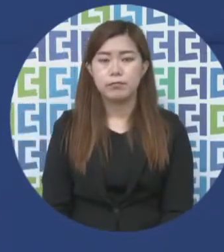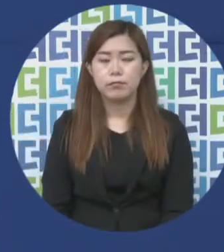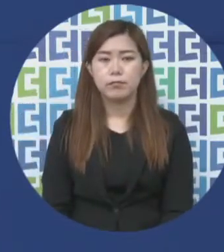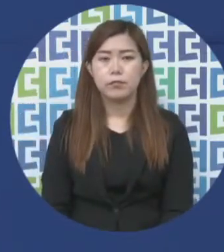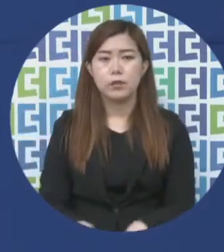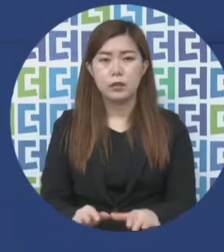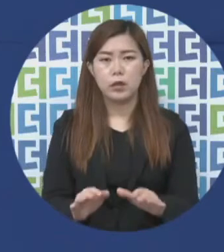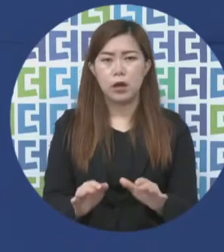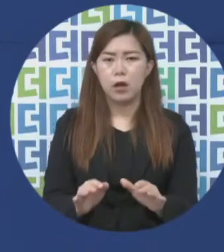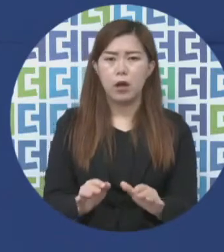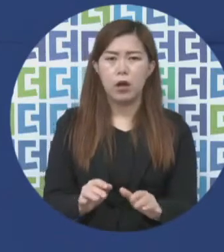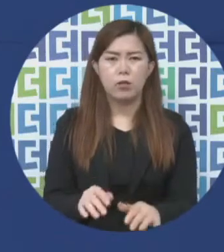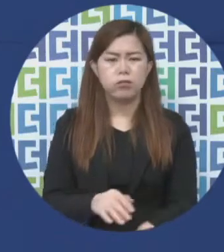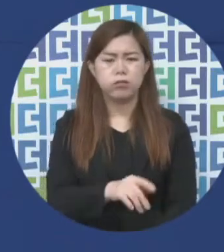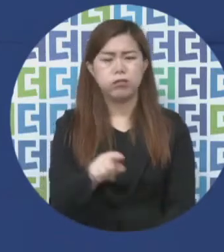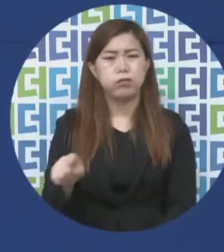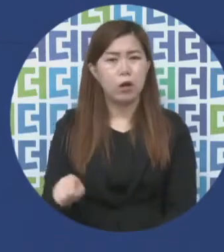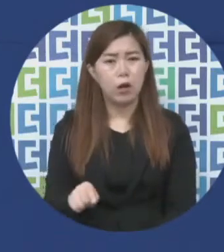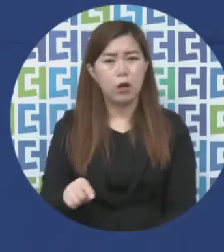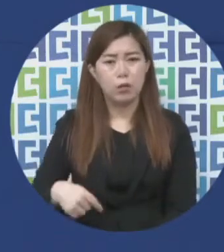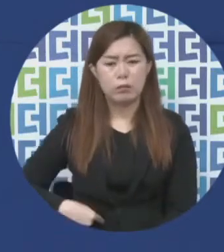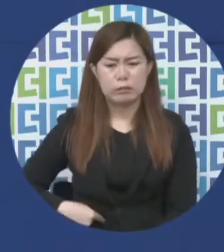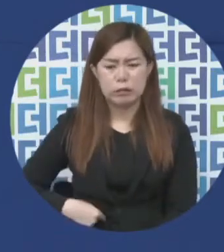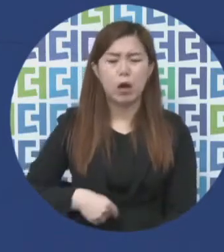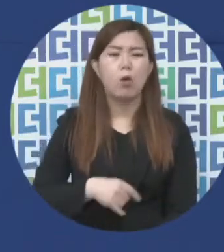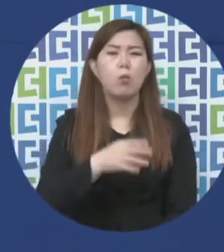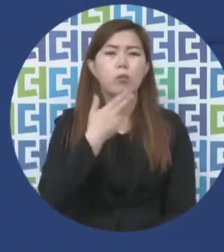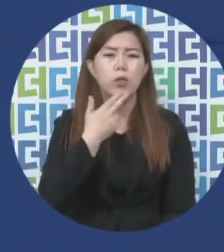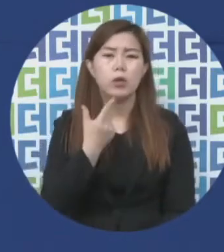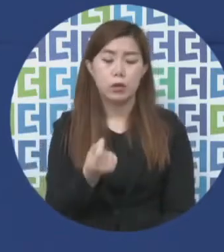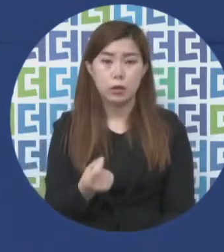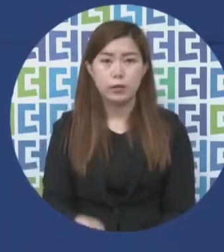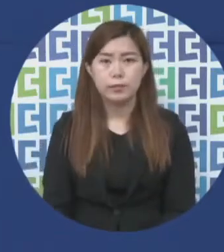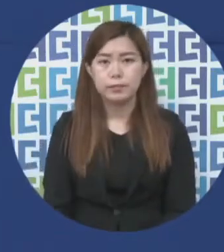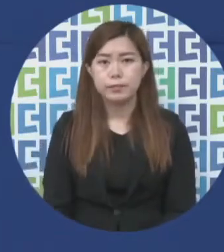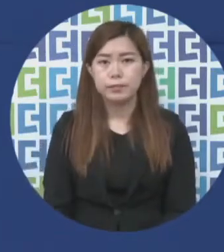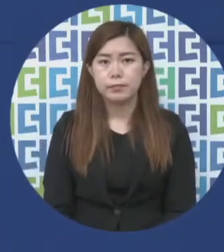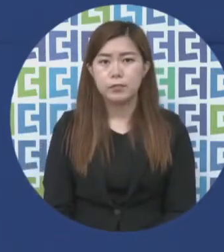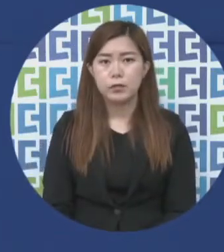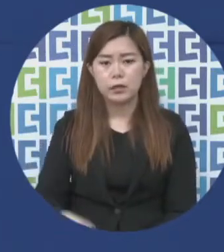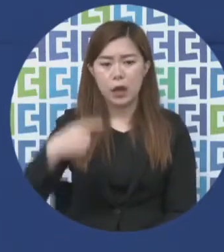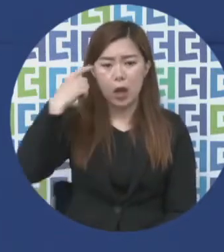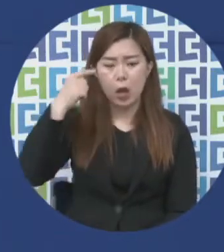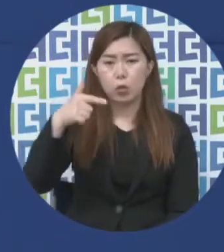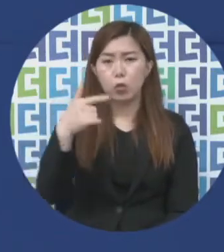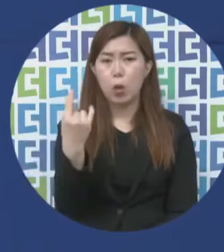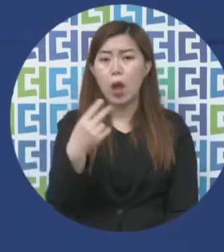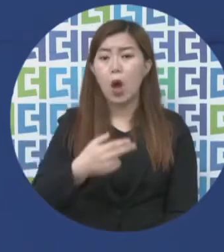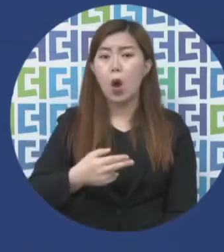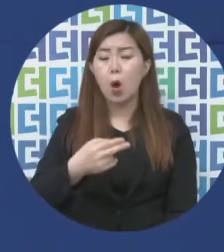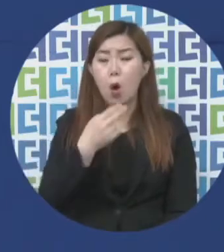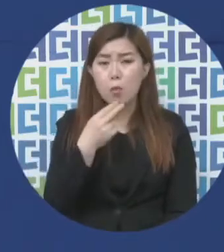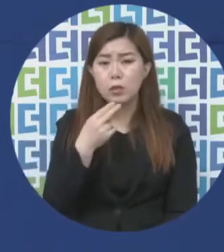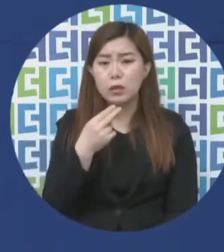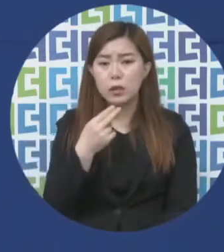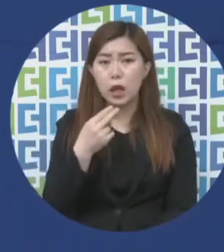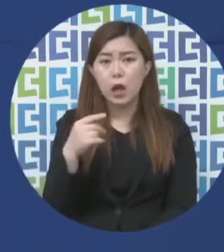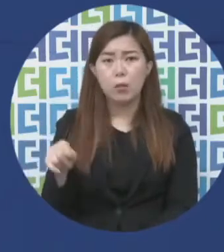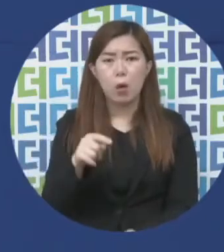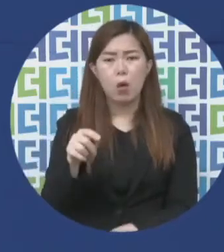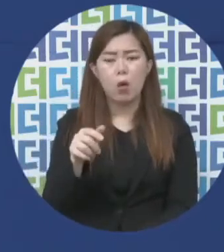뇌 없는 인간들도 짓거리지 않나요? 영화 우주의 마법사에 나오는 뇌 없는 허수아비의 풍자가